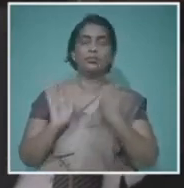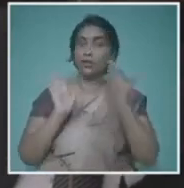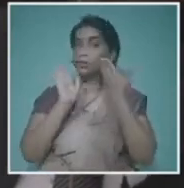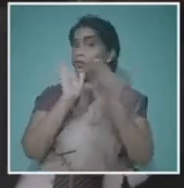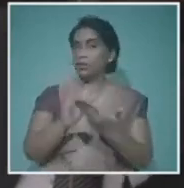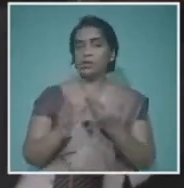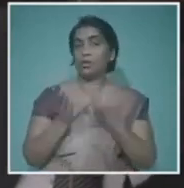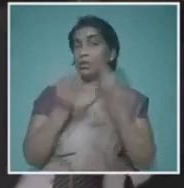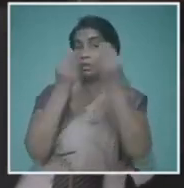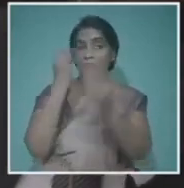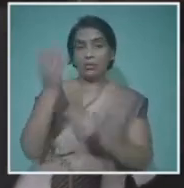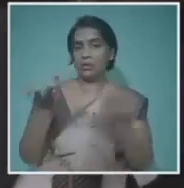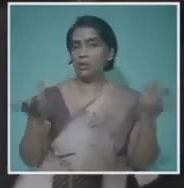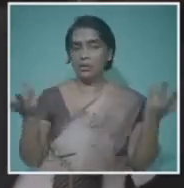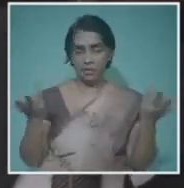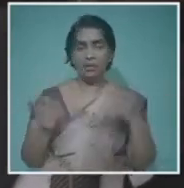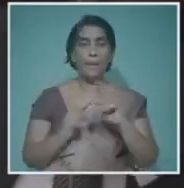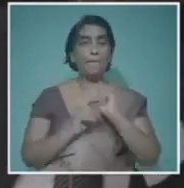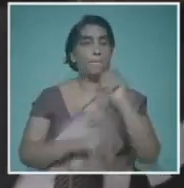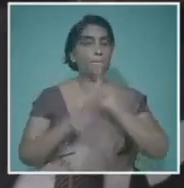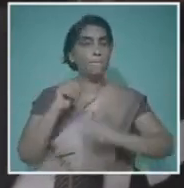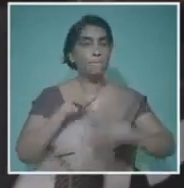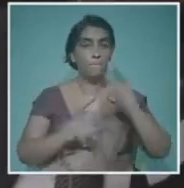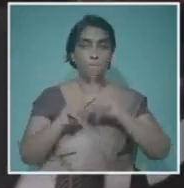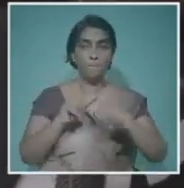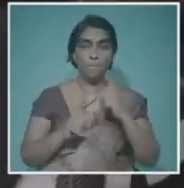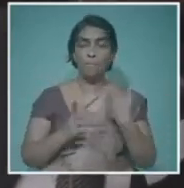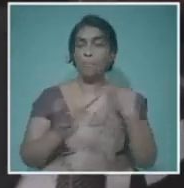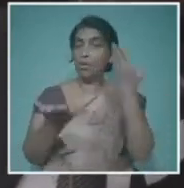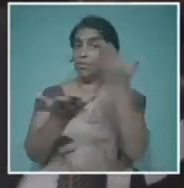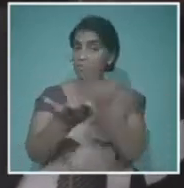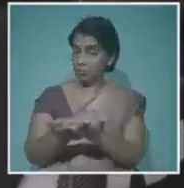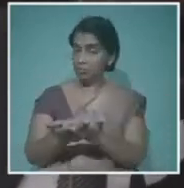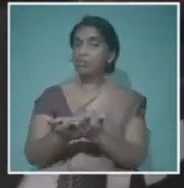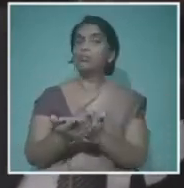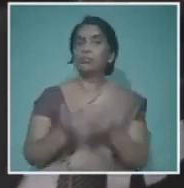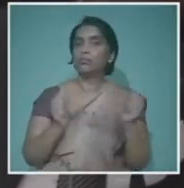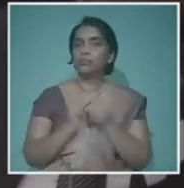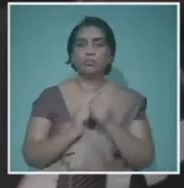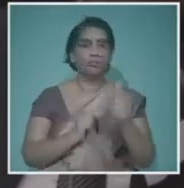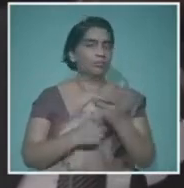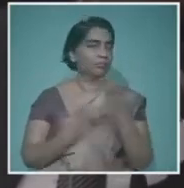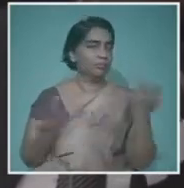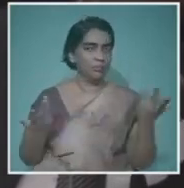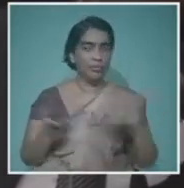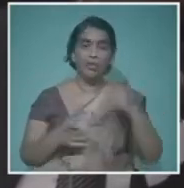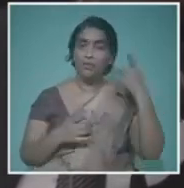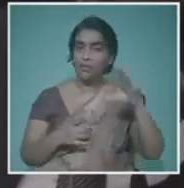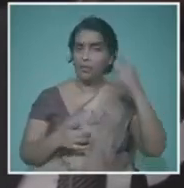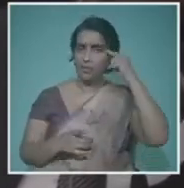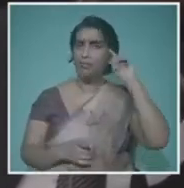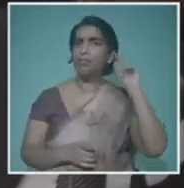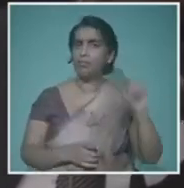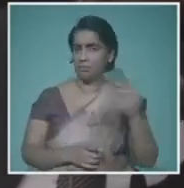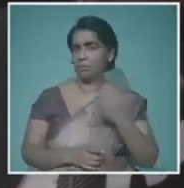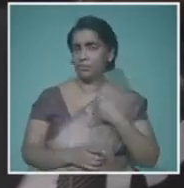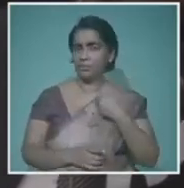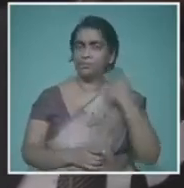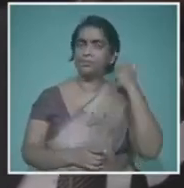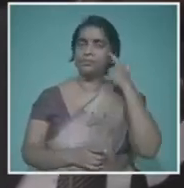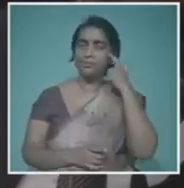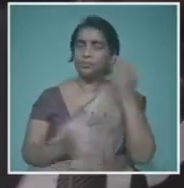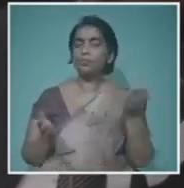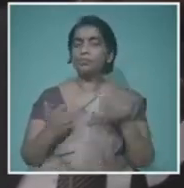නෑ. පාර්ලිමේන්තුවට ඉදිරිපත් කිරීමට වත් පියවරගෙන නෑ. මේ පිළිබඳ මා හිතනවා